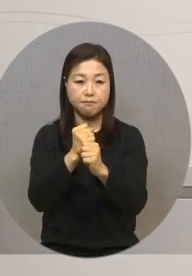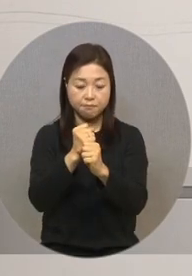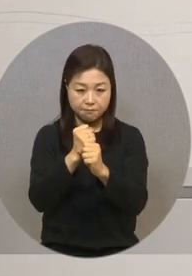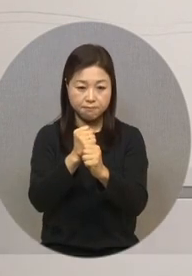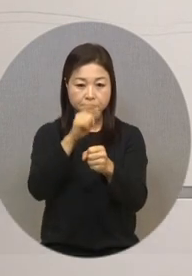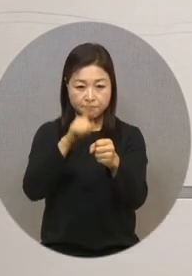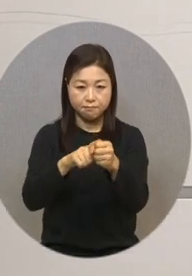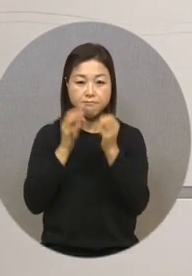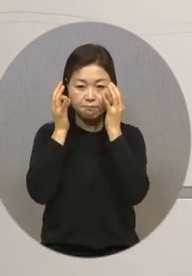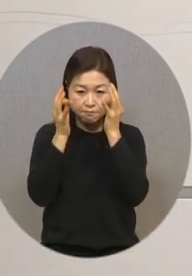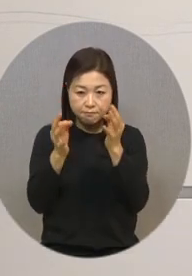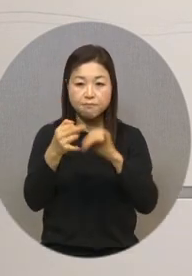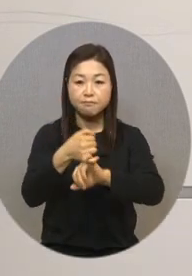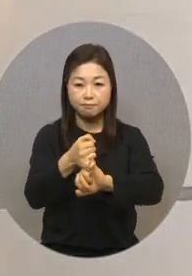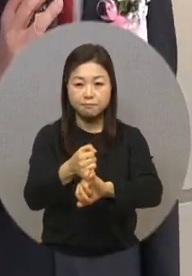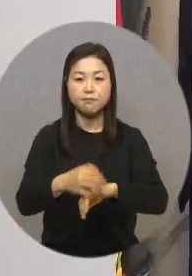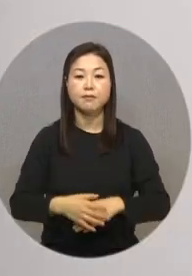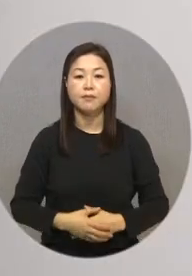하도록 하겠습니다.